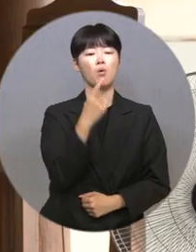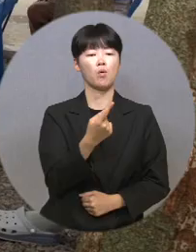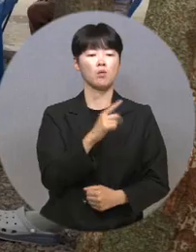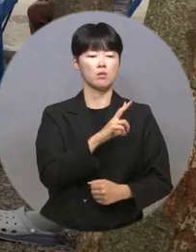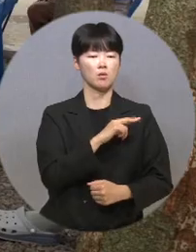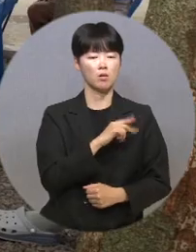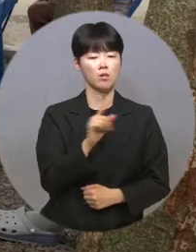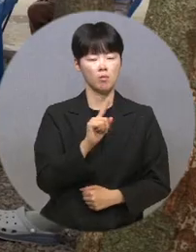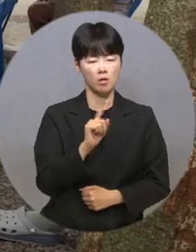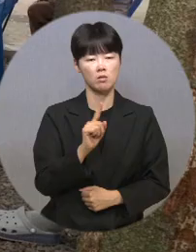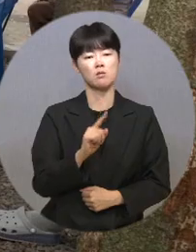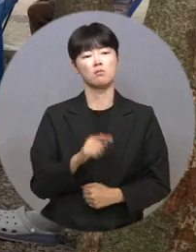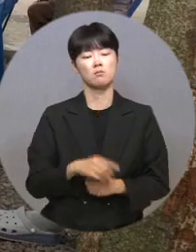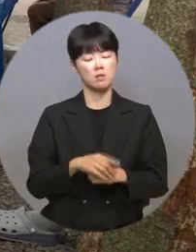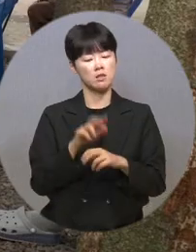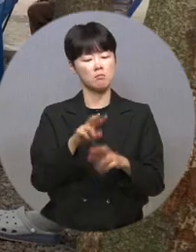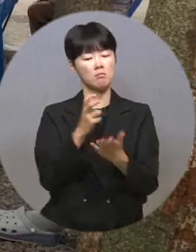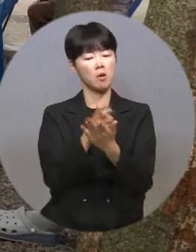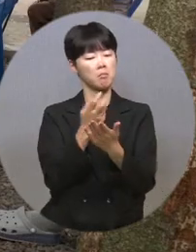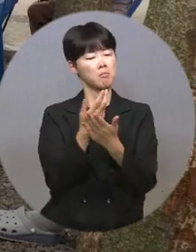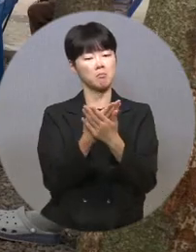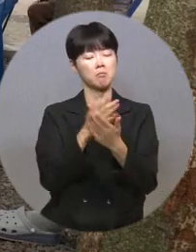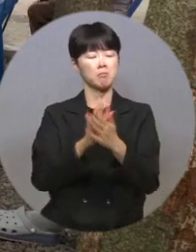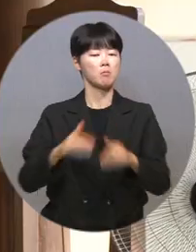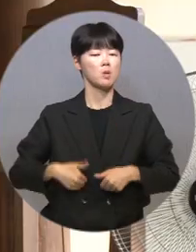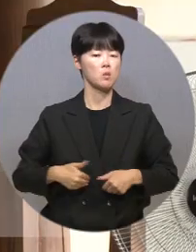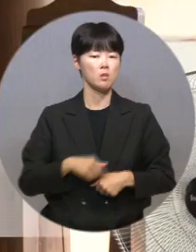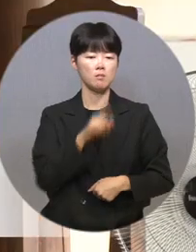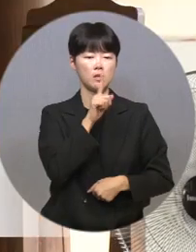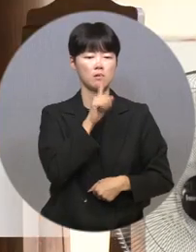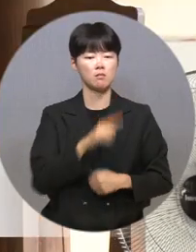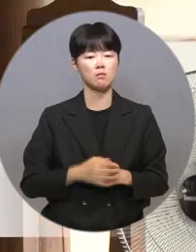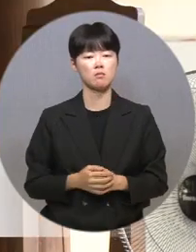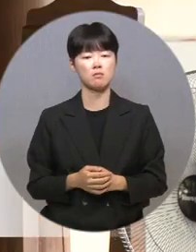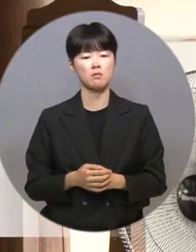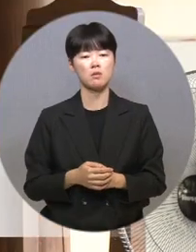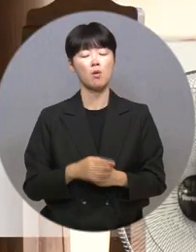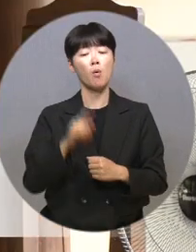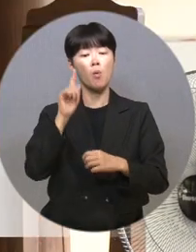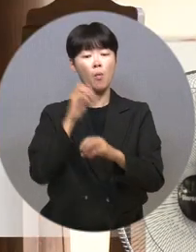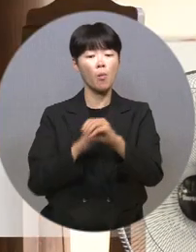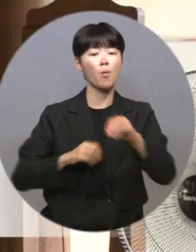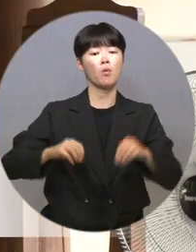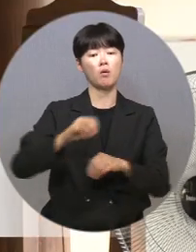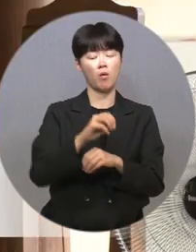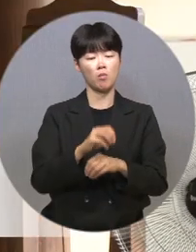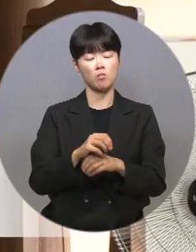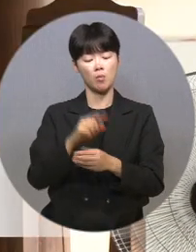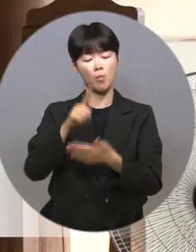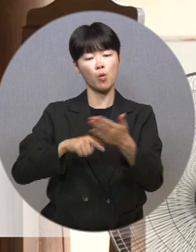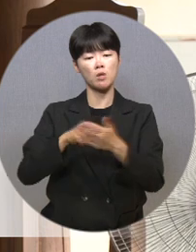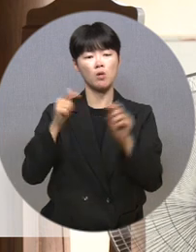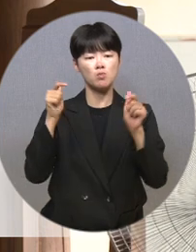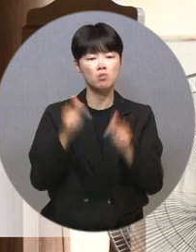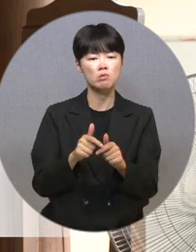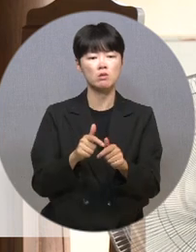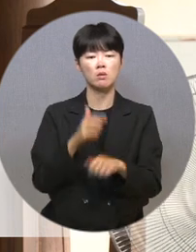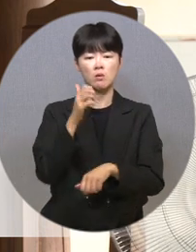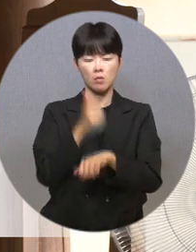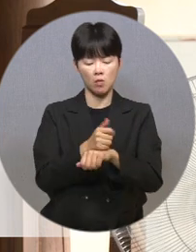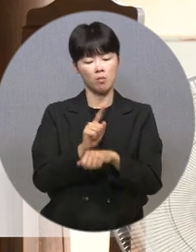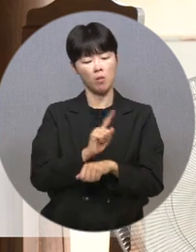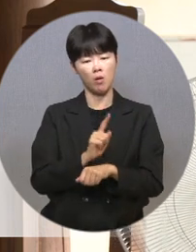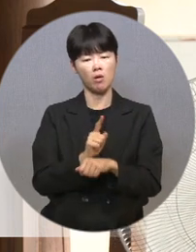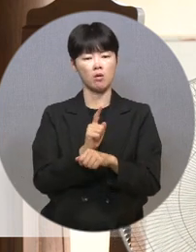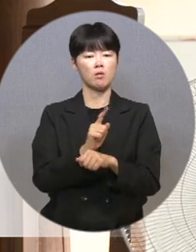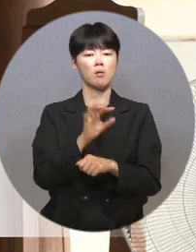계약이라며 개정안을 준비하고 있다고 밝혔습니다. 그 개정된 법안이 도리어 뭐 보상을 더 줄여서